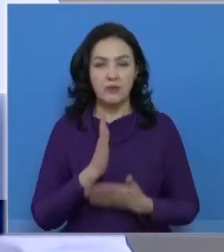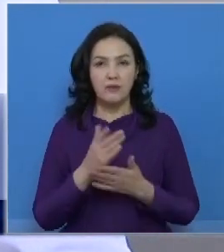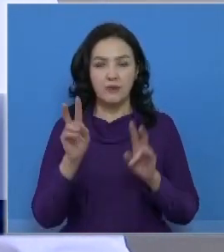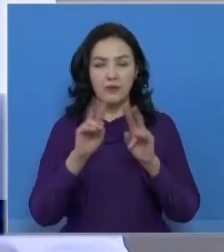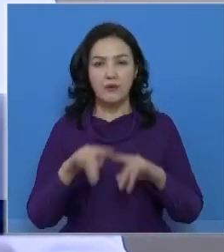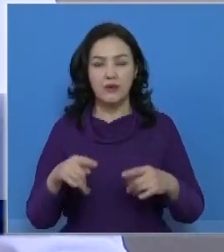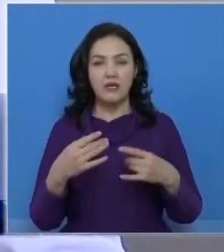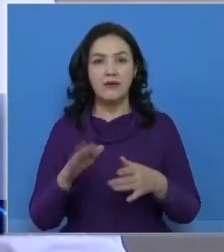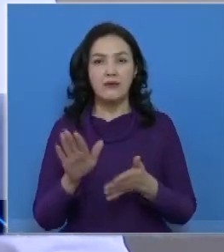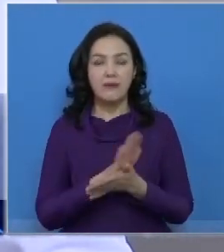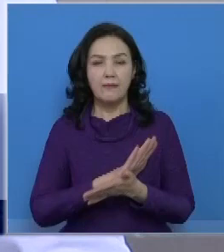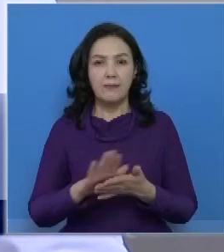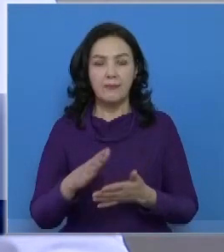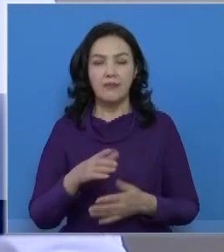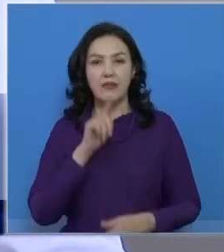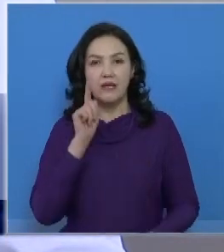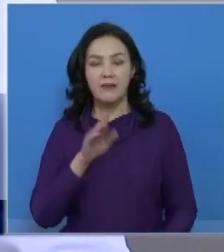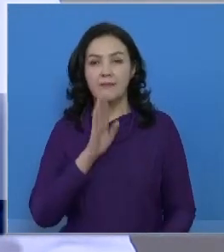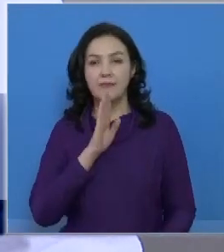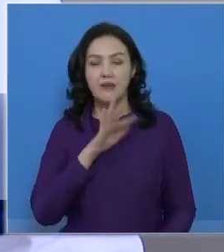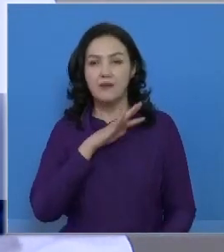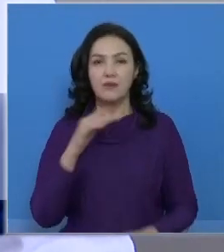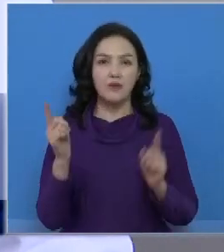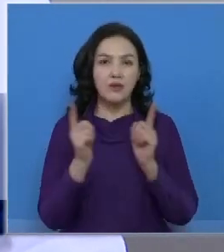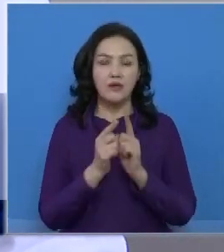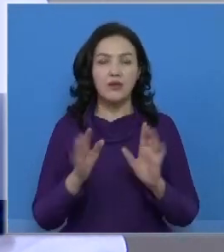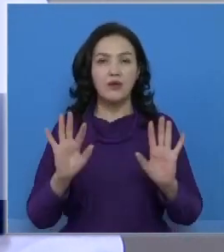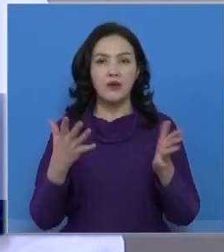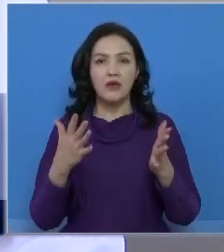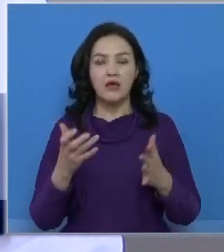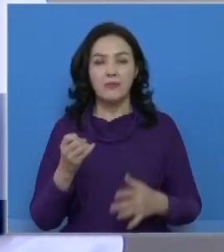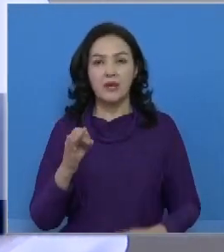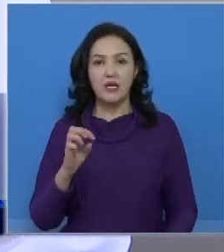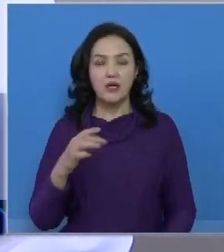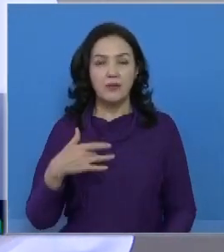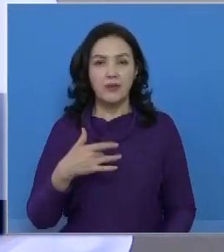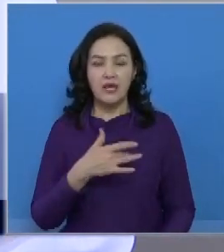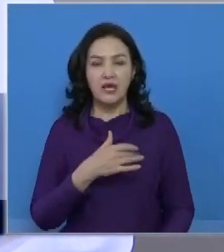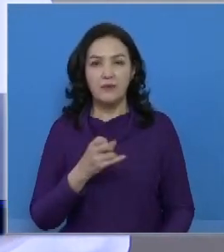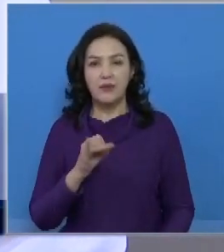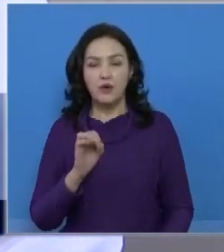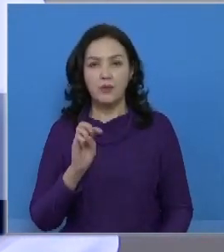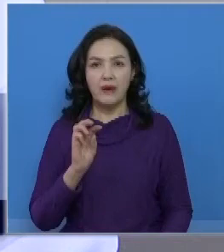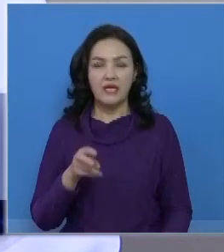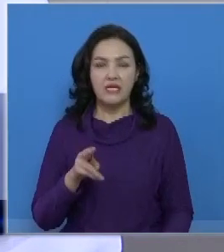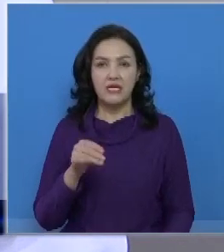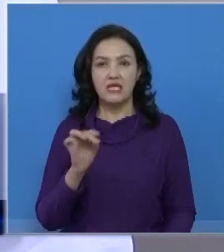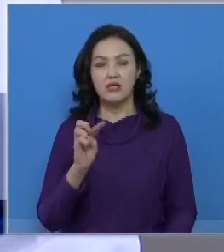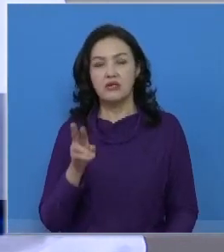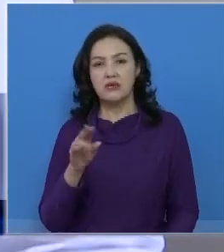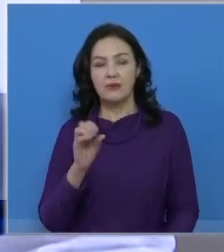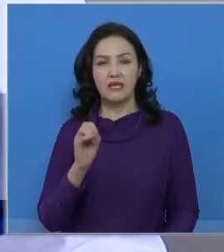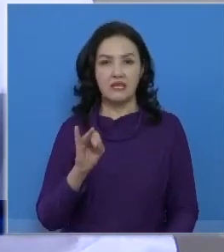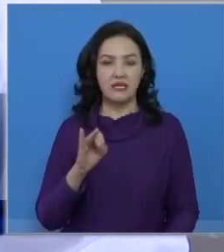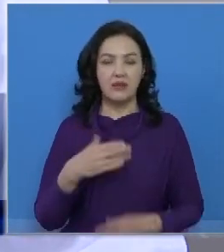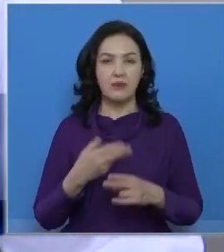все бесплатно отмечу что среди молодых девушек много встречается случаев фиброаденома молочных желез миомы матки и эрозии шейки